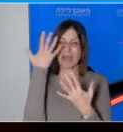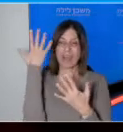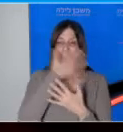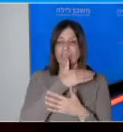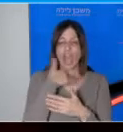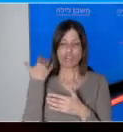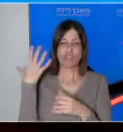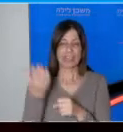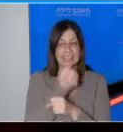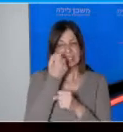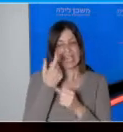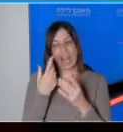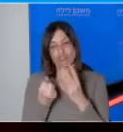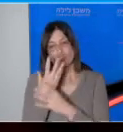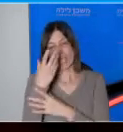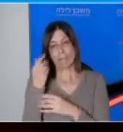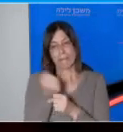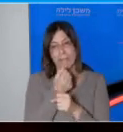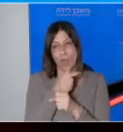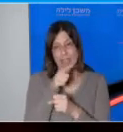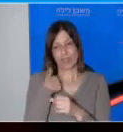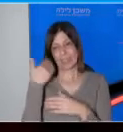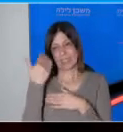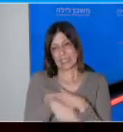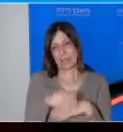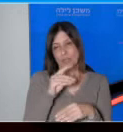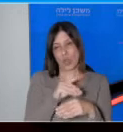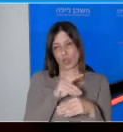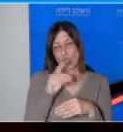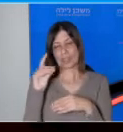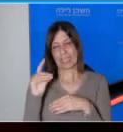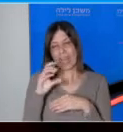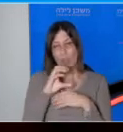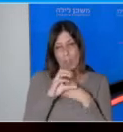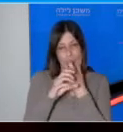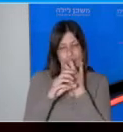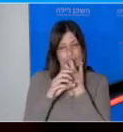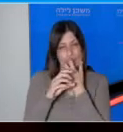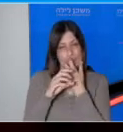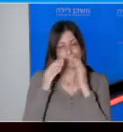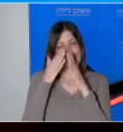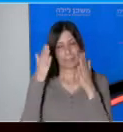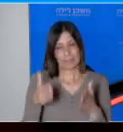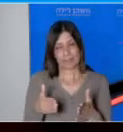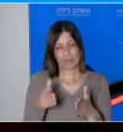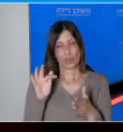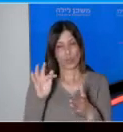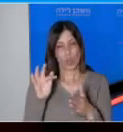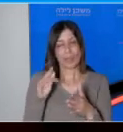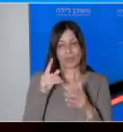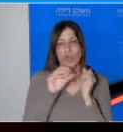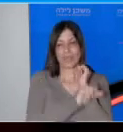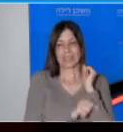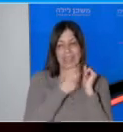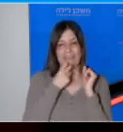או לא מהפעולה הזאת. אנחנו נסיים, דוקטור דקלה כהן, מכון טרומן, החוג ללימודי האסלאם במזרח התיכון באוניברסיטה העברית. תודה